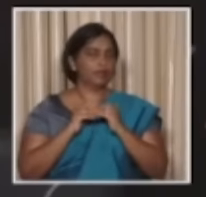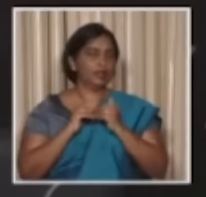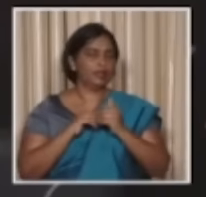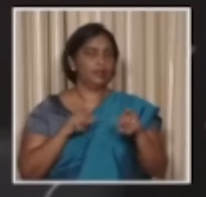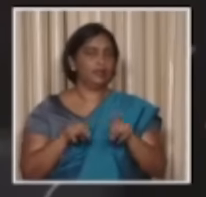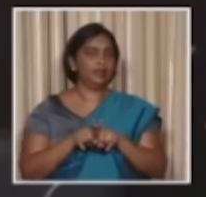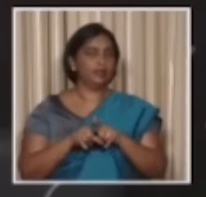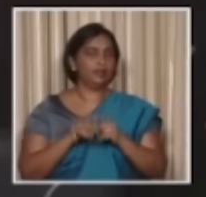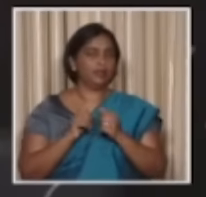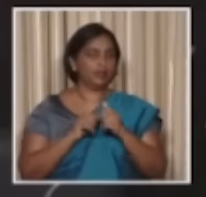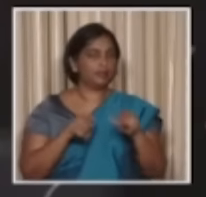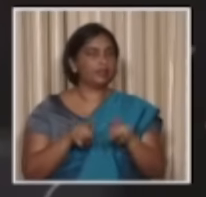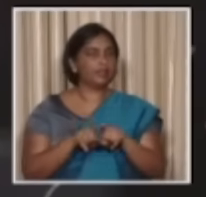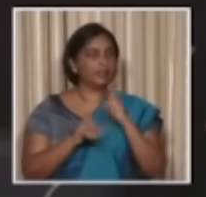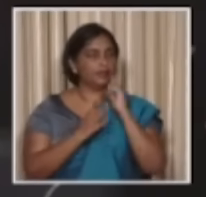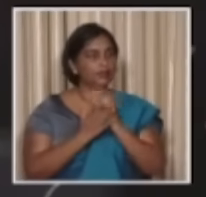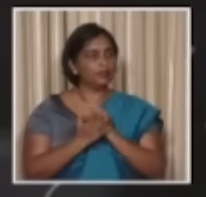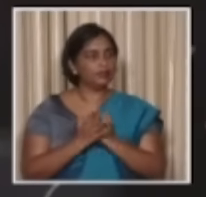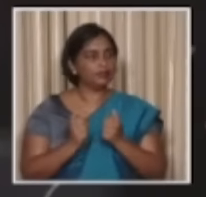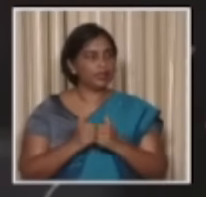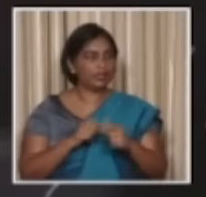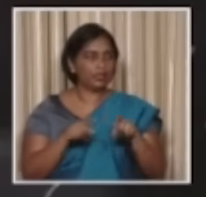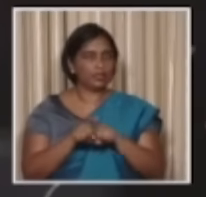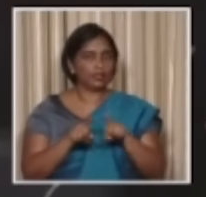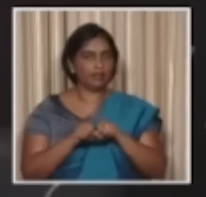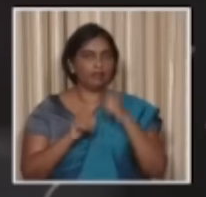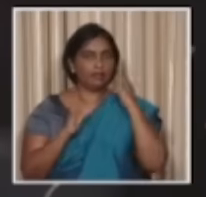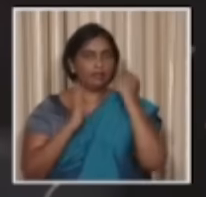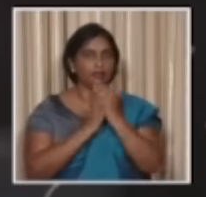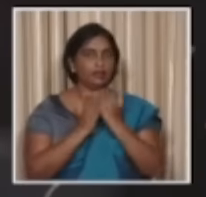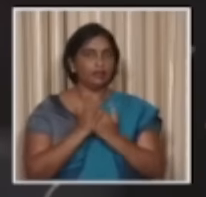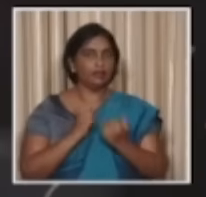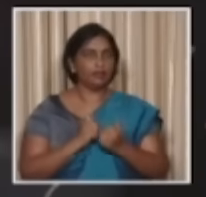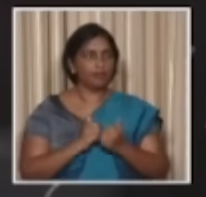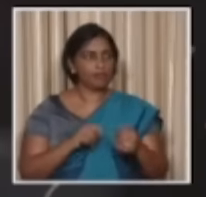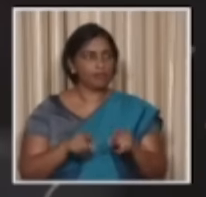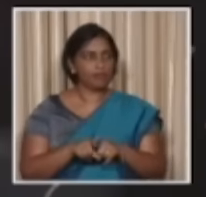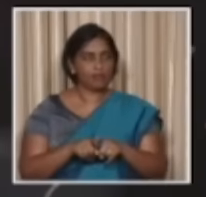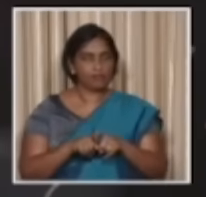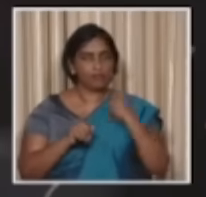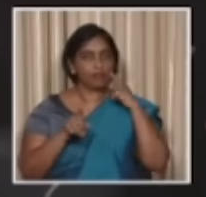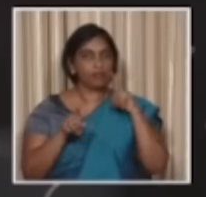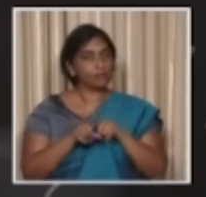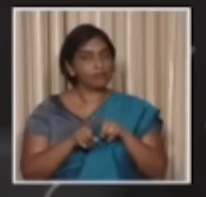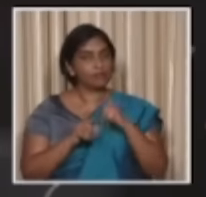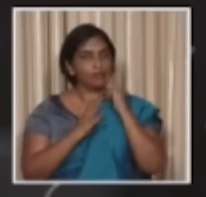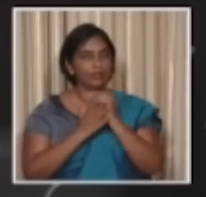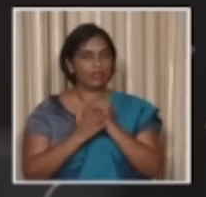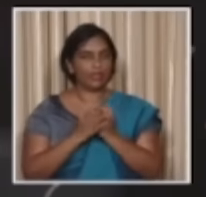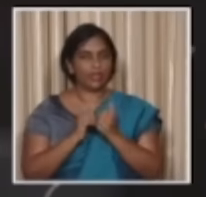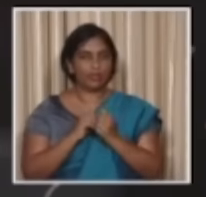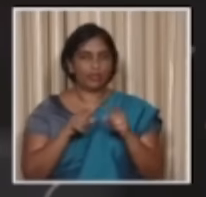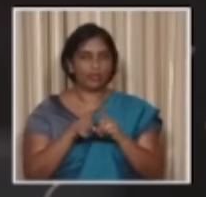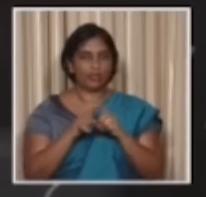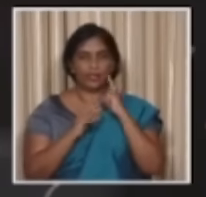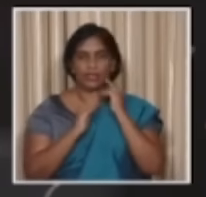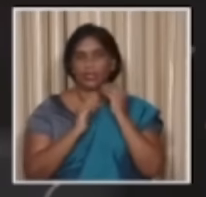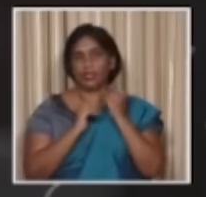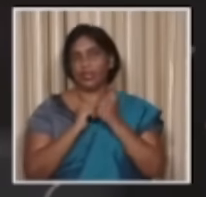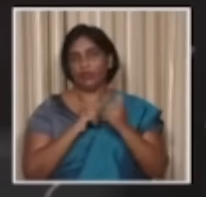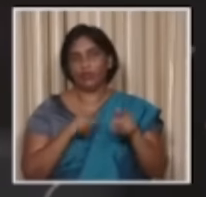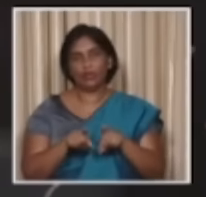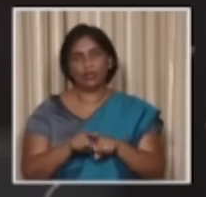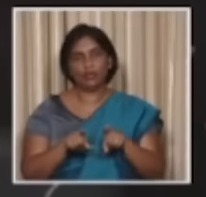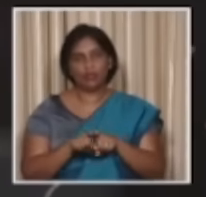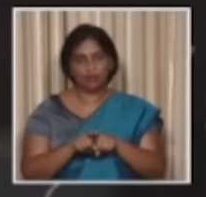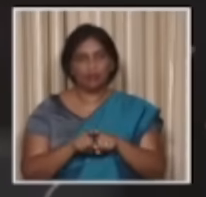ඒ කියන්නේ ජනතාවගේ ජීවිත ගැන මේගොල්ලෝ සංවේදී වෙන්නේ නැහැ. ඒවට එක එක නිදහසට කාරණා දුන්නට වැඩක් නැහැ. දරා ගන්න බැරි